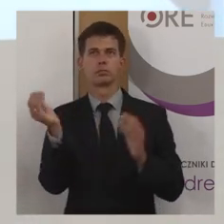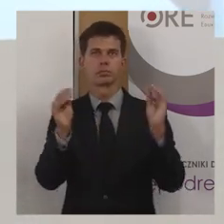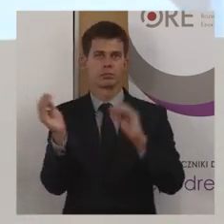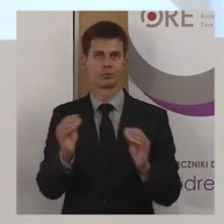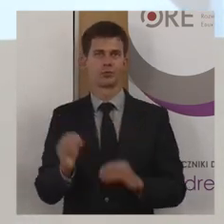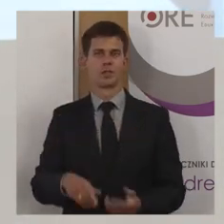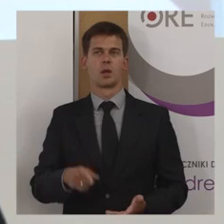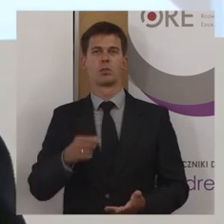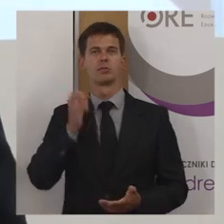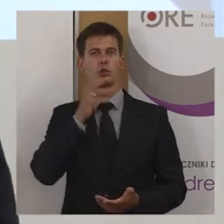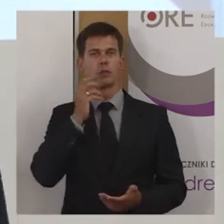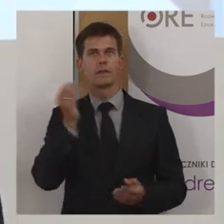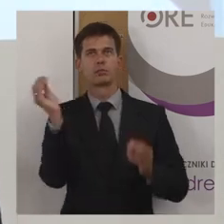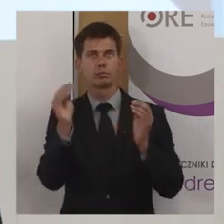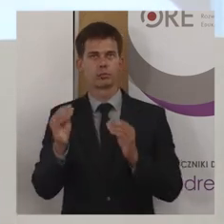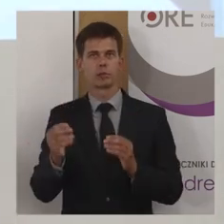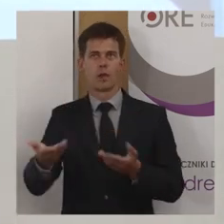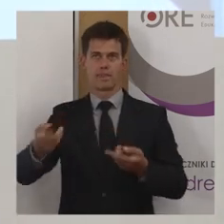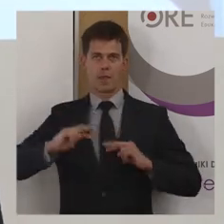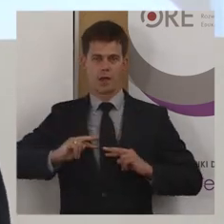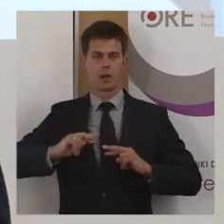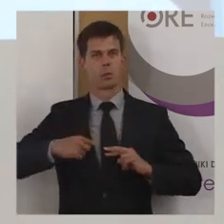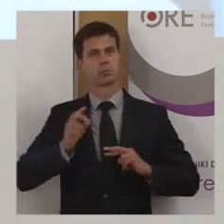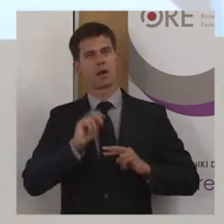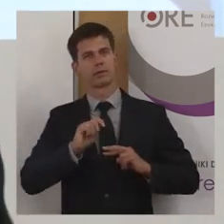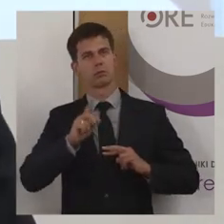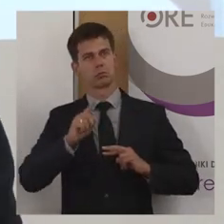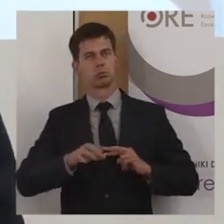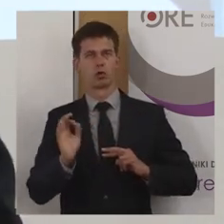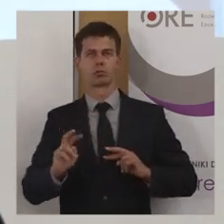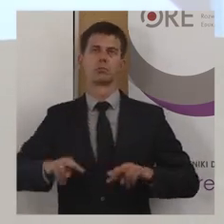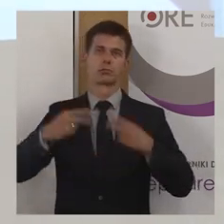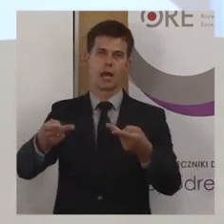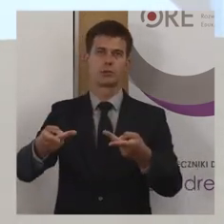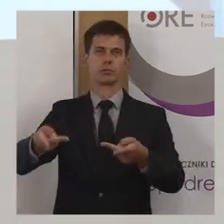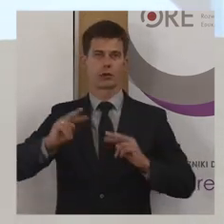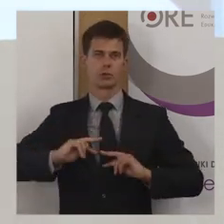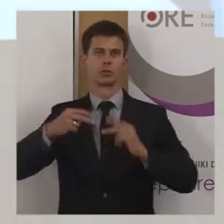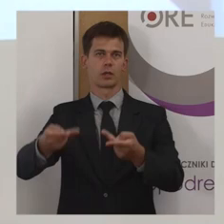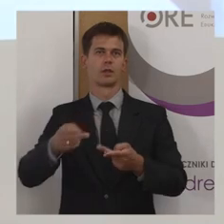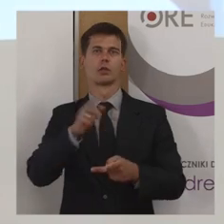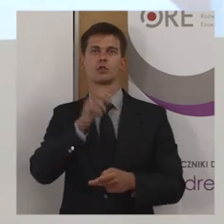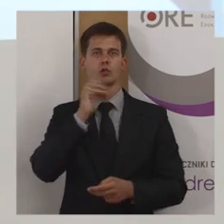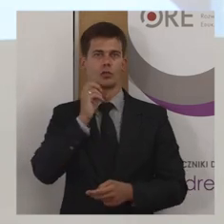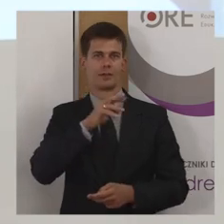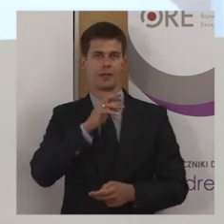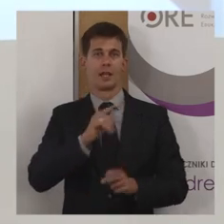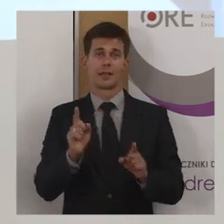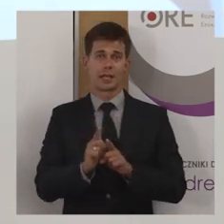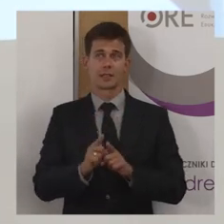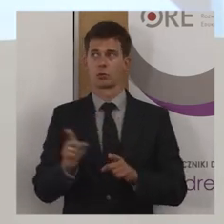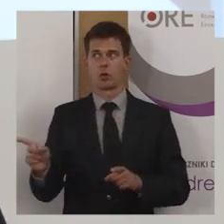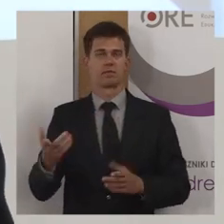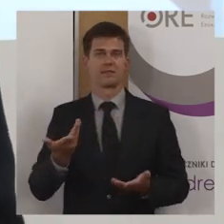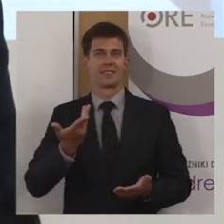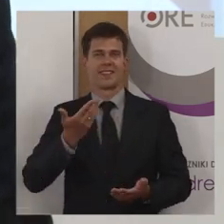jakby dzielimy się tym, w jaki sposób to wygląda. I ta metodyka projektu tutaj informatycznych jest przeniesiona na ten cały projekt. My naprawdę nie wiemy,